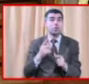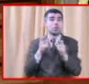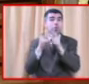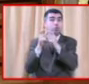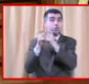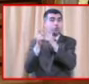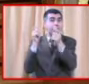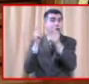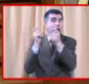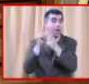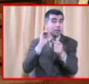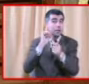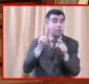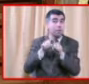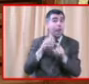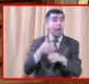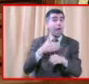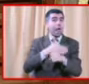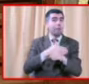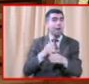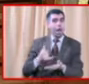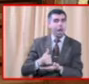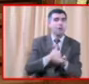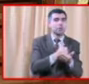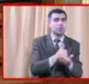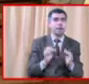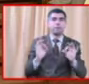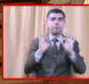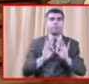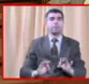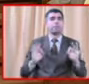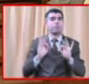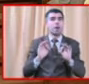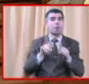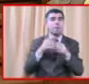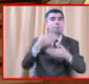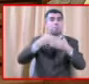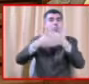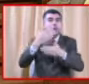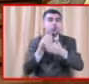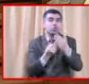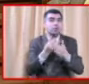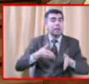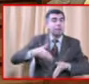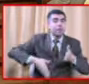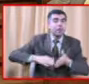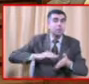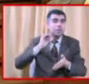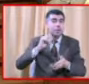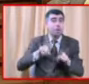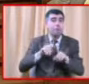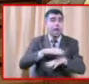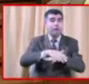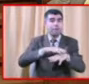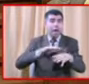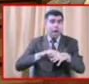كذلك الانهيار ديالها. إذا هناك مجهود قامت به وزارة الداخلية على مستوى السيد الوالي والأستاذ العمال، ولكن